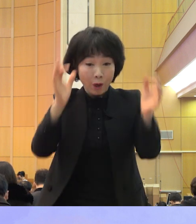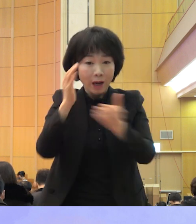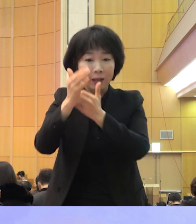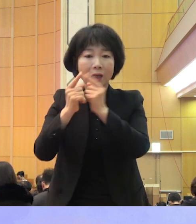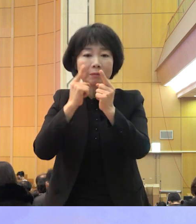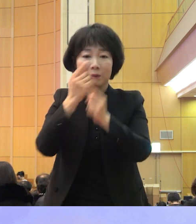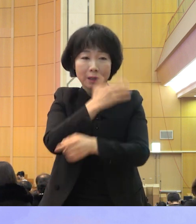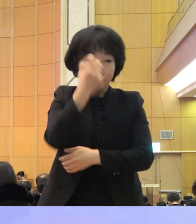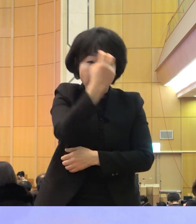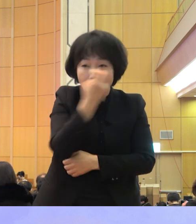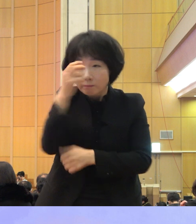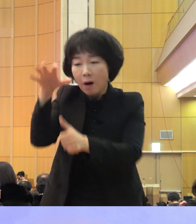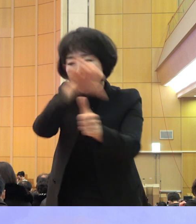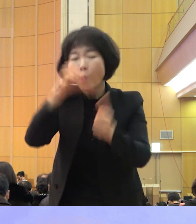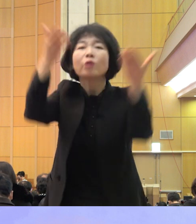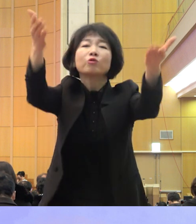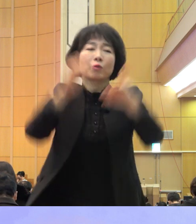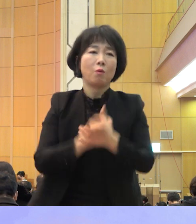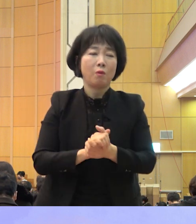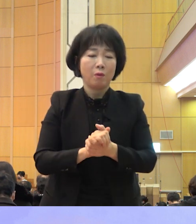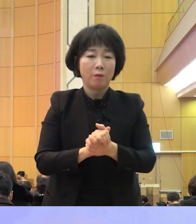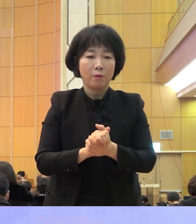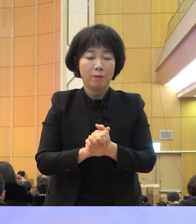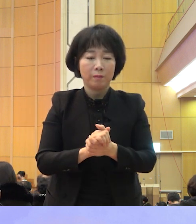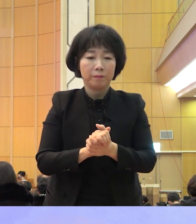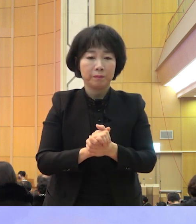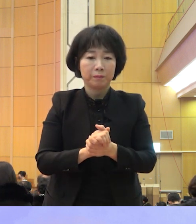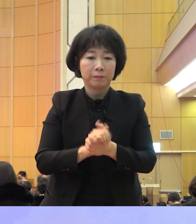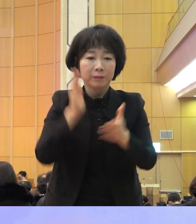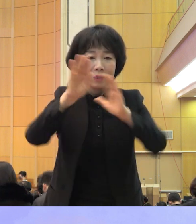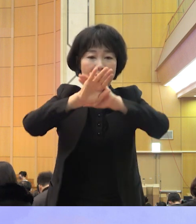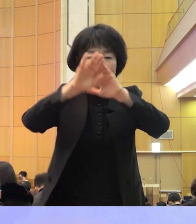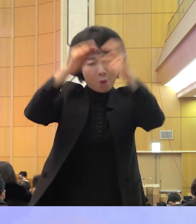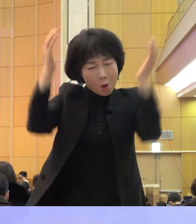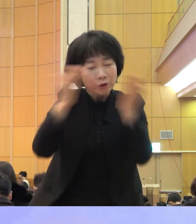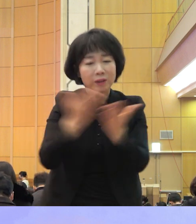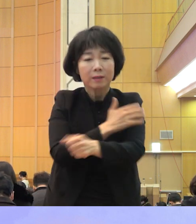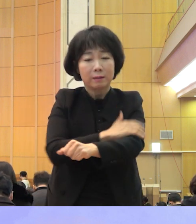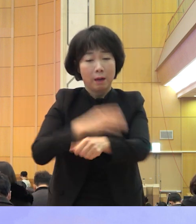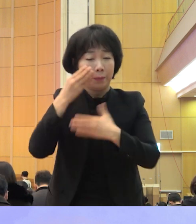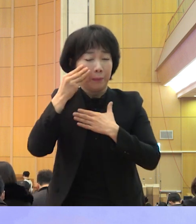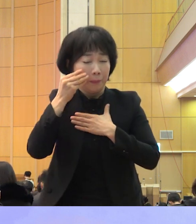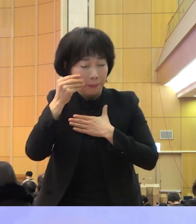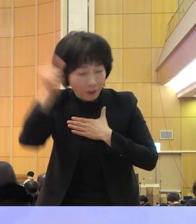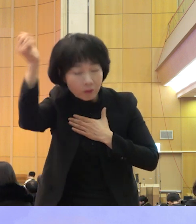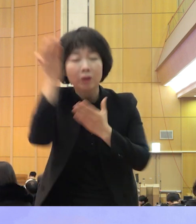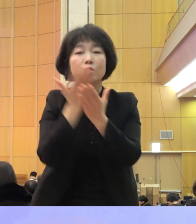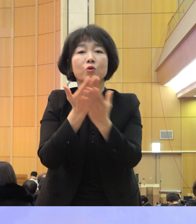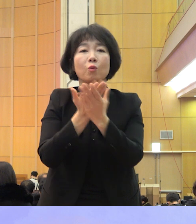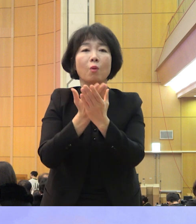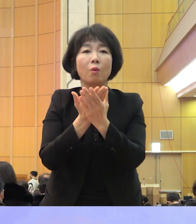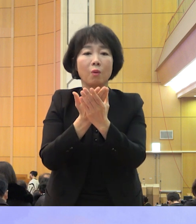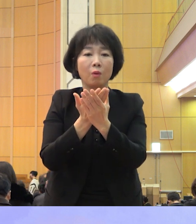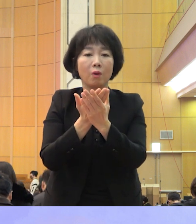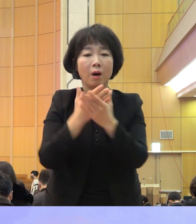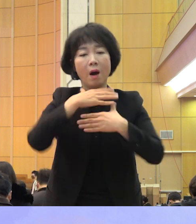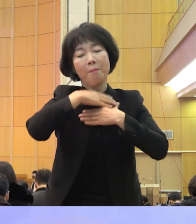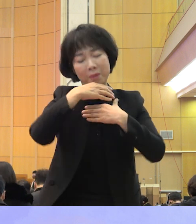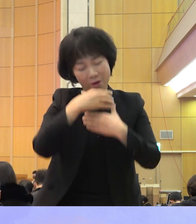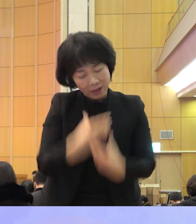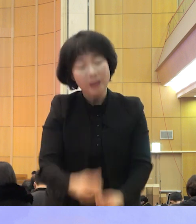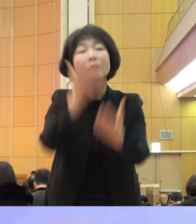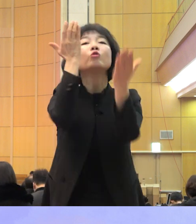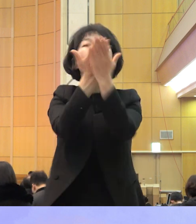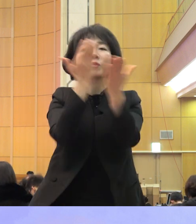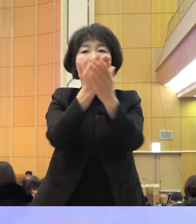하나님이 눈동자같이 지켜주시고 하는 일들마다 형통하게 하여 주시고 평안케